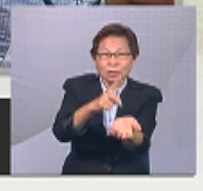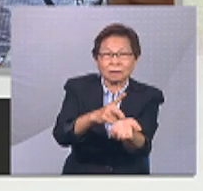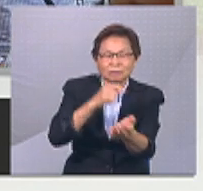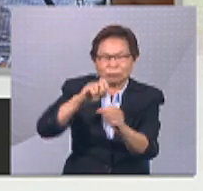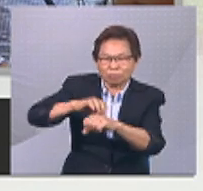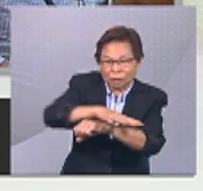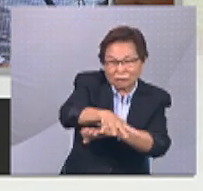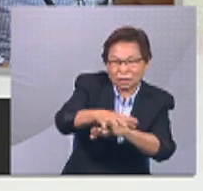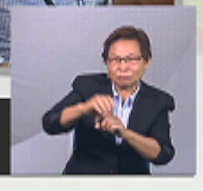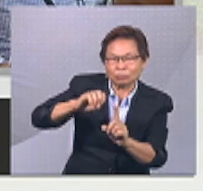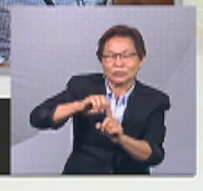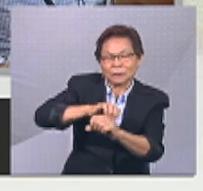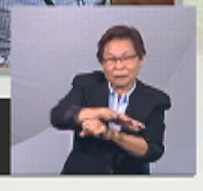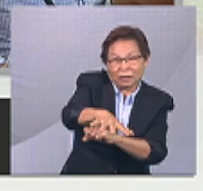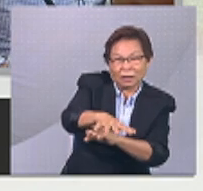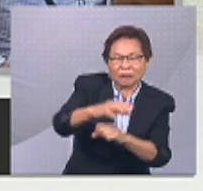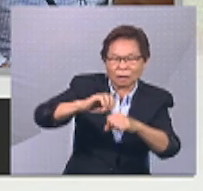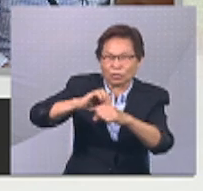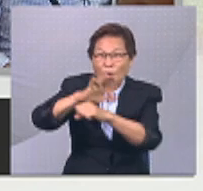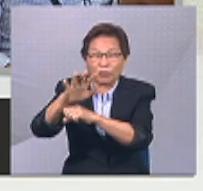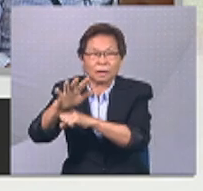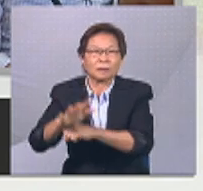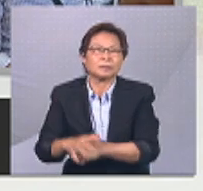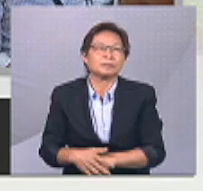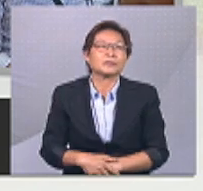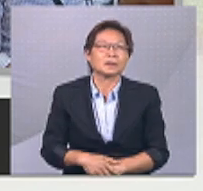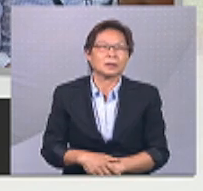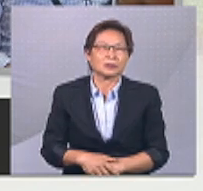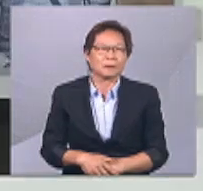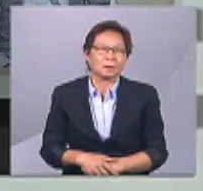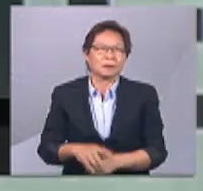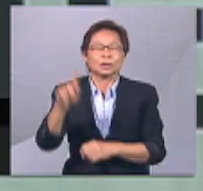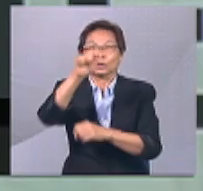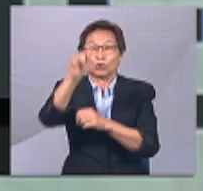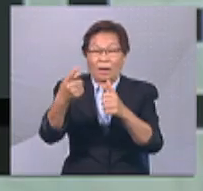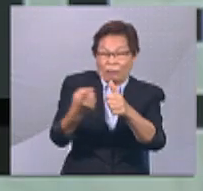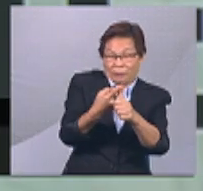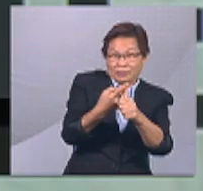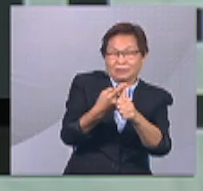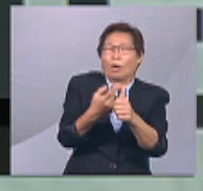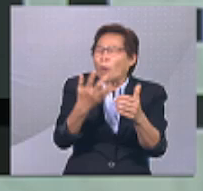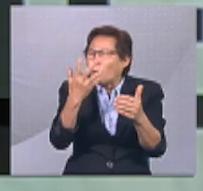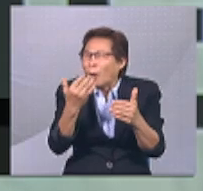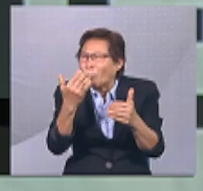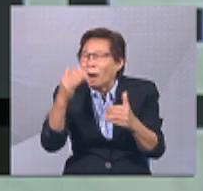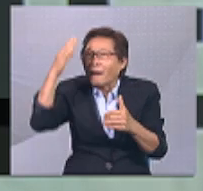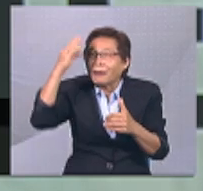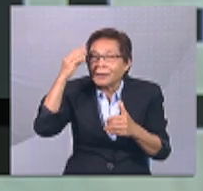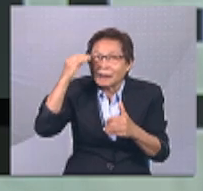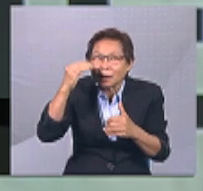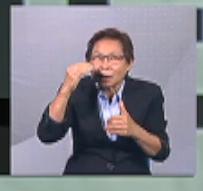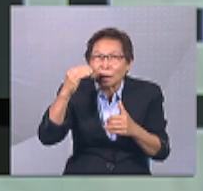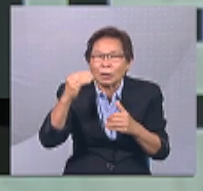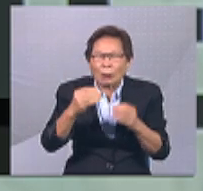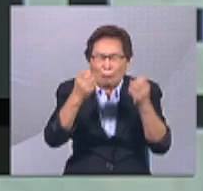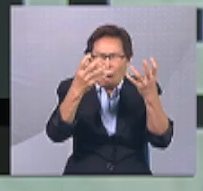COVID semasa pengendalian. Jadi apa komen Datuk? Okey, yang soalan pertama ia mengenai kenapa lelaki lebih